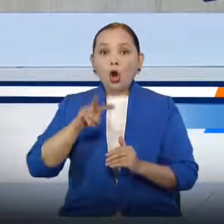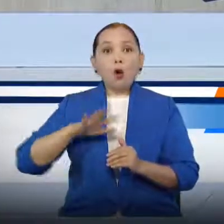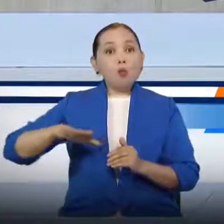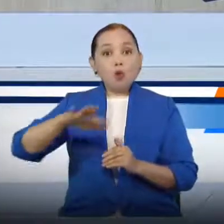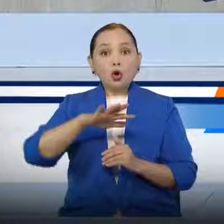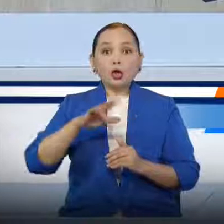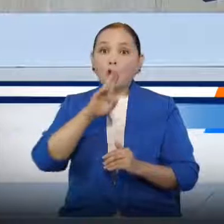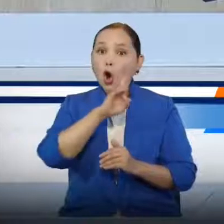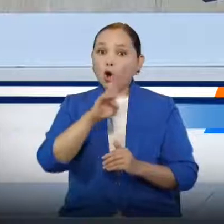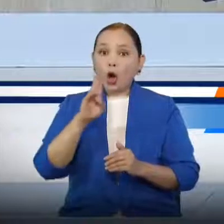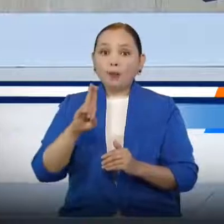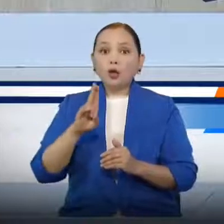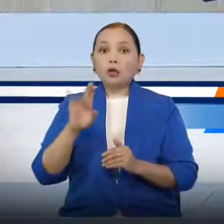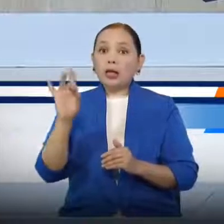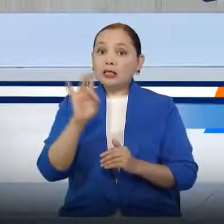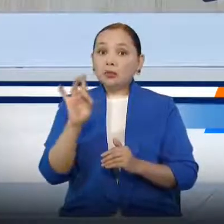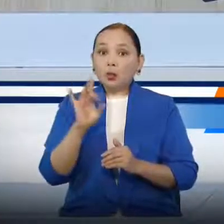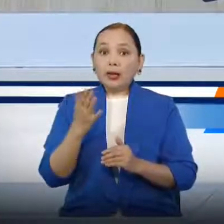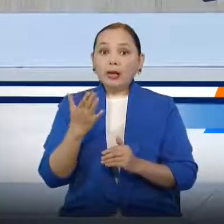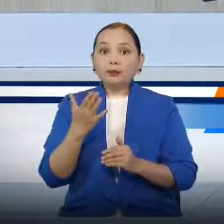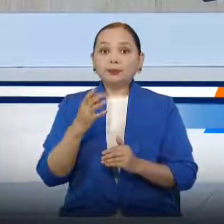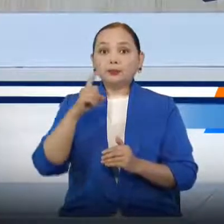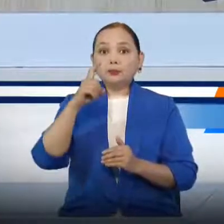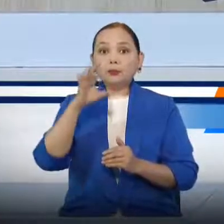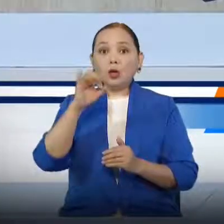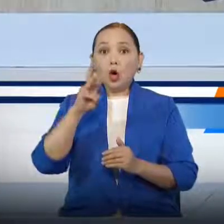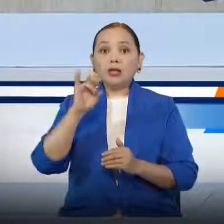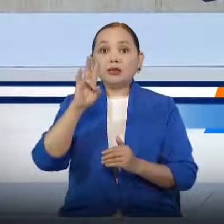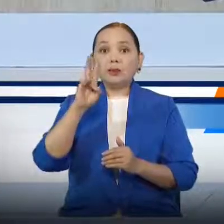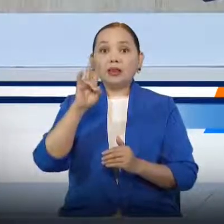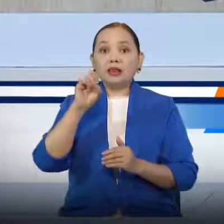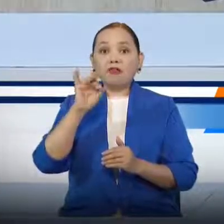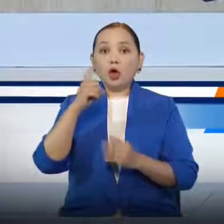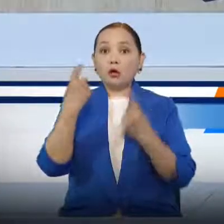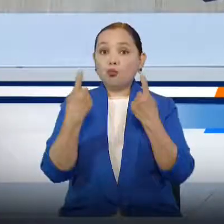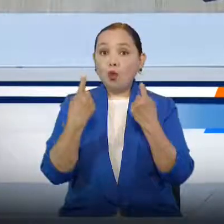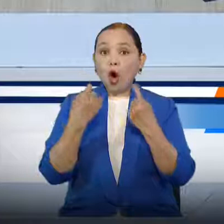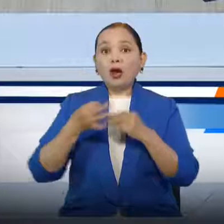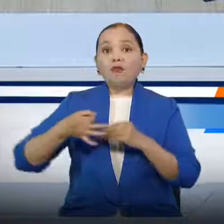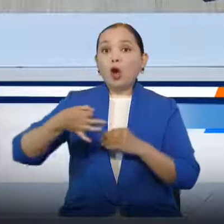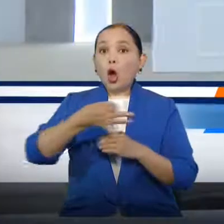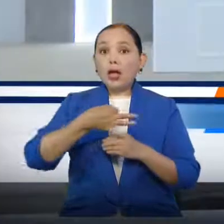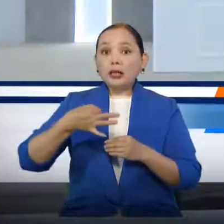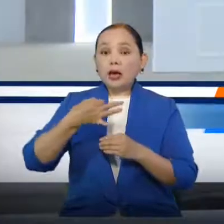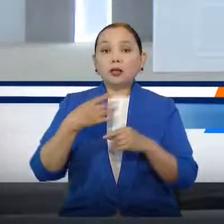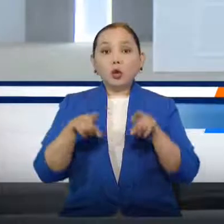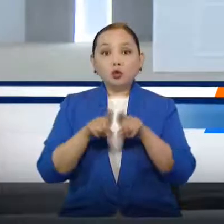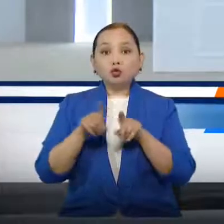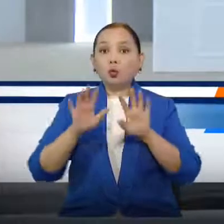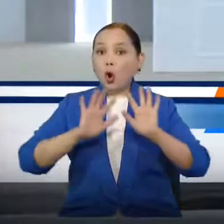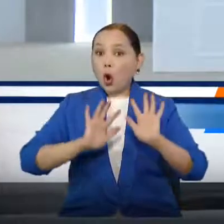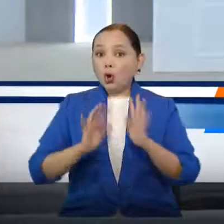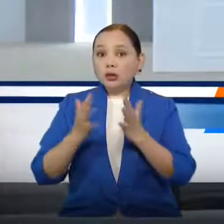jumladan Qoraqalpog'iston Respublikasi, Xorazm, Navoiy, Buxoro viloyatlarida ushbu